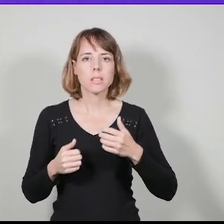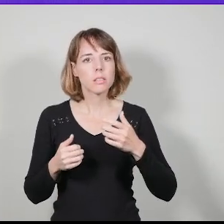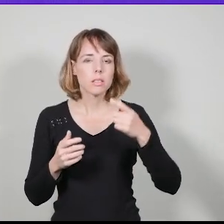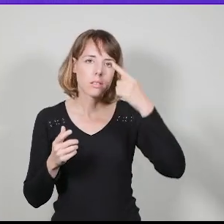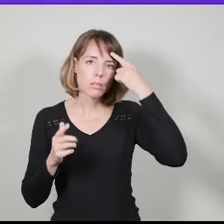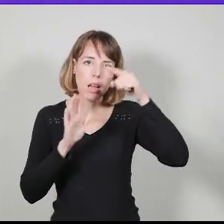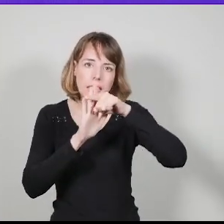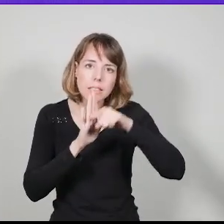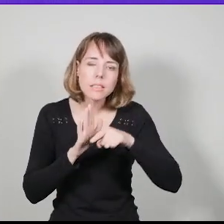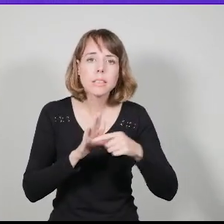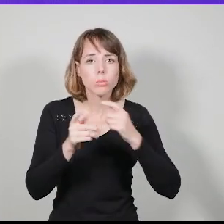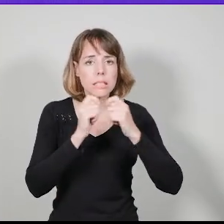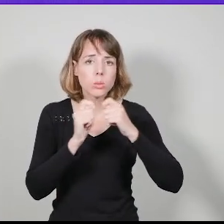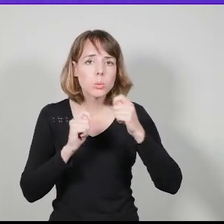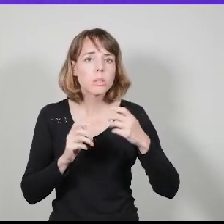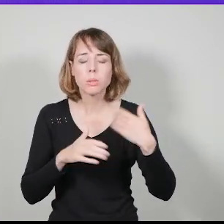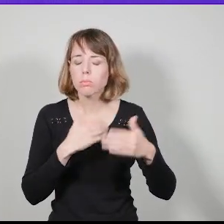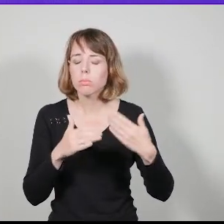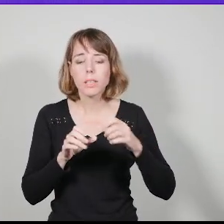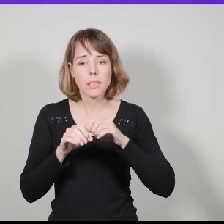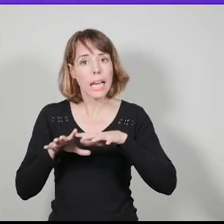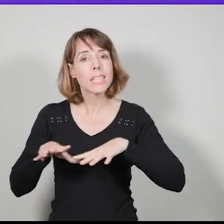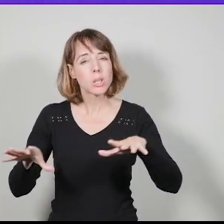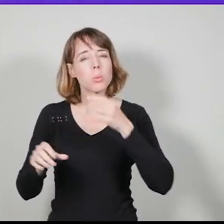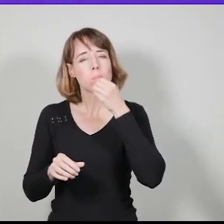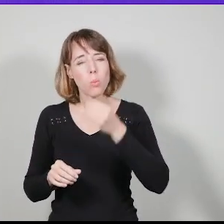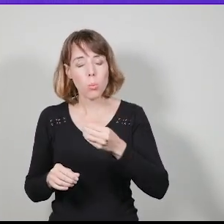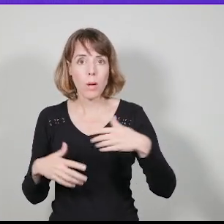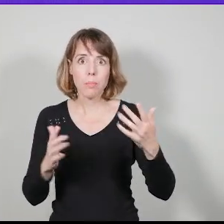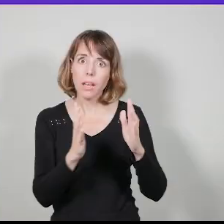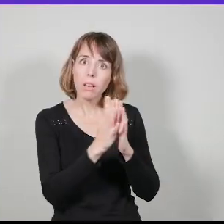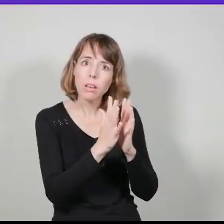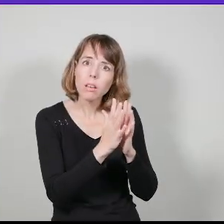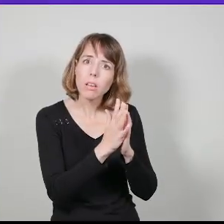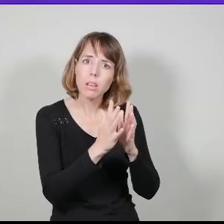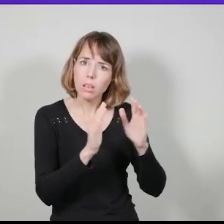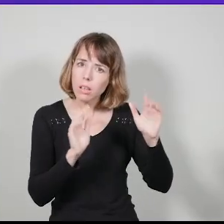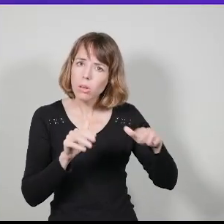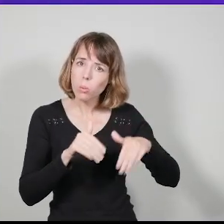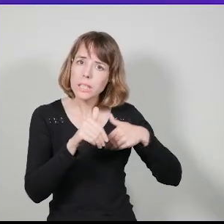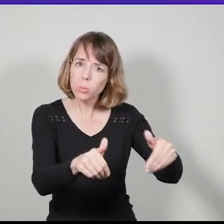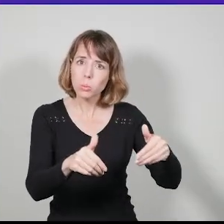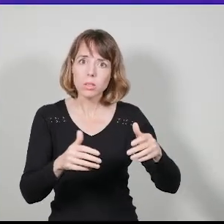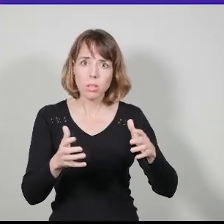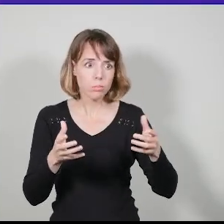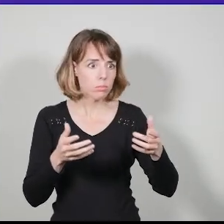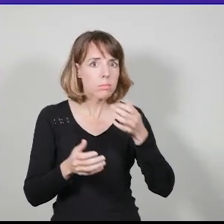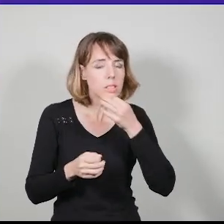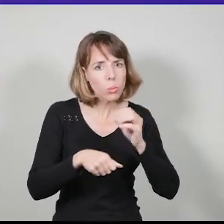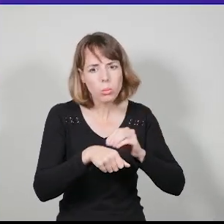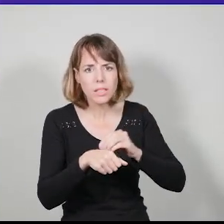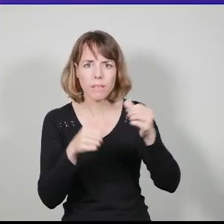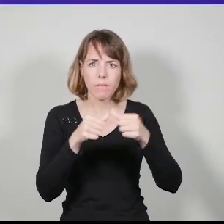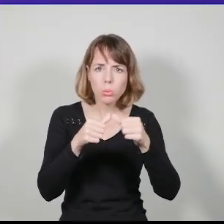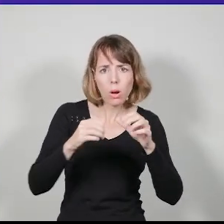d'éthique, etc. Puis ensuite, une fois que le réseau a été lancé, ils se sont rencontrés pour pouvoir échanger leurs pratiques, parce que finalement, c'est en